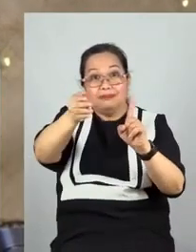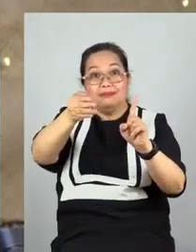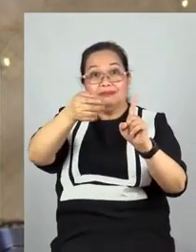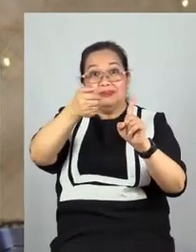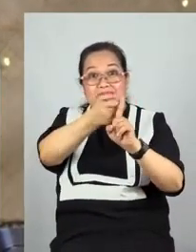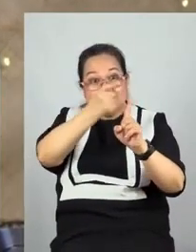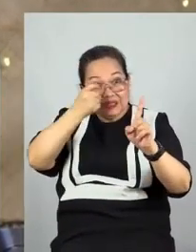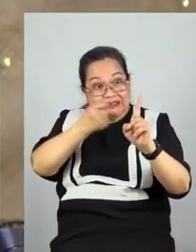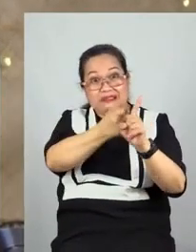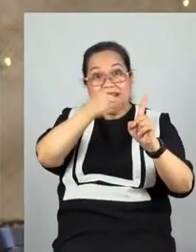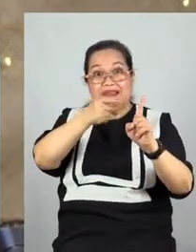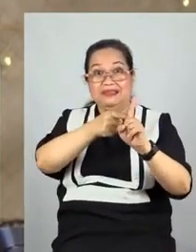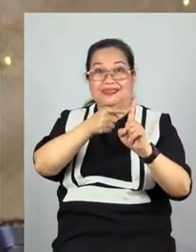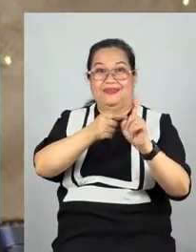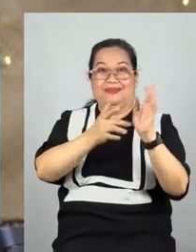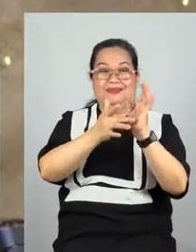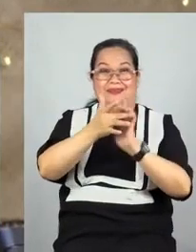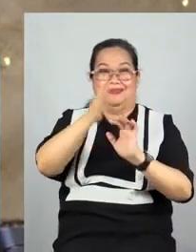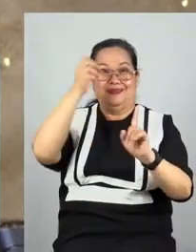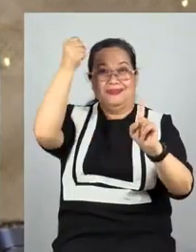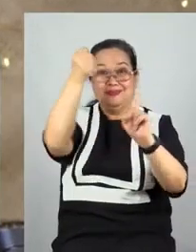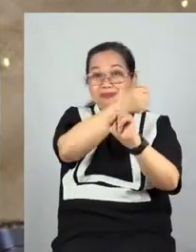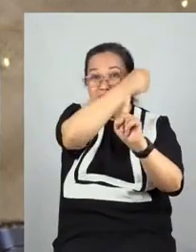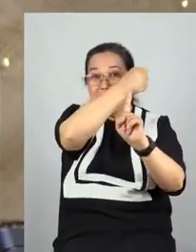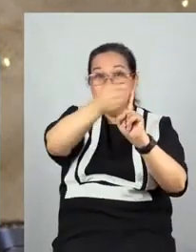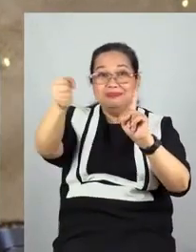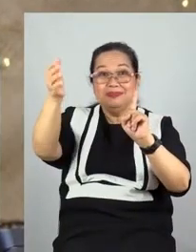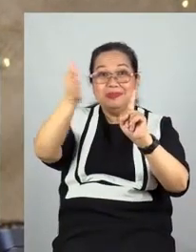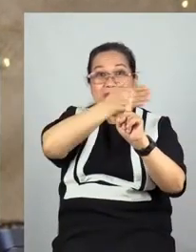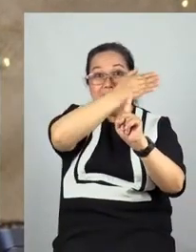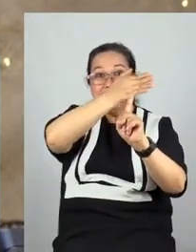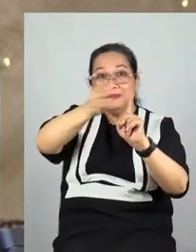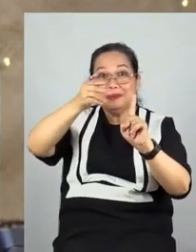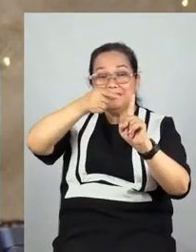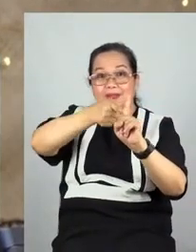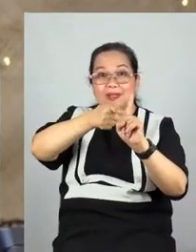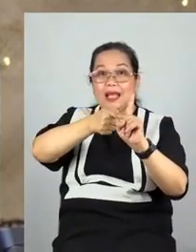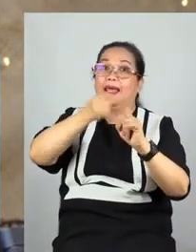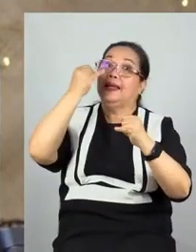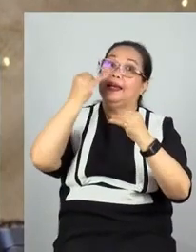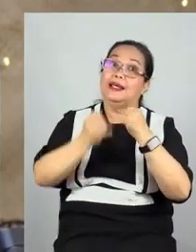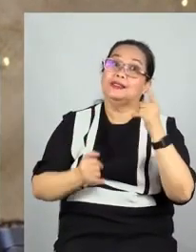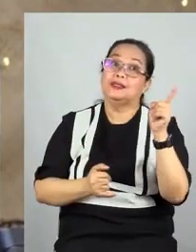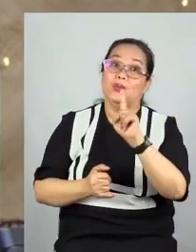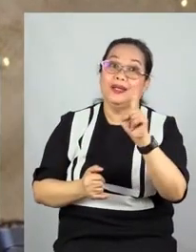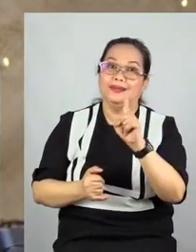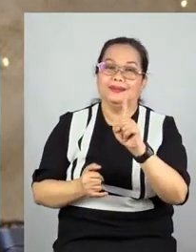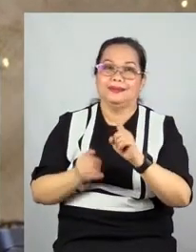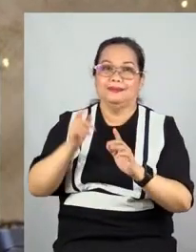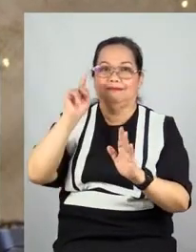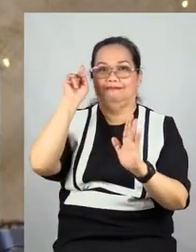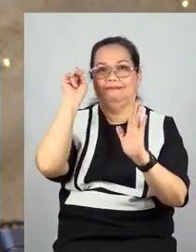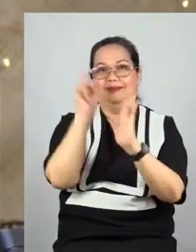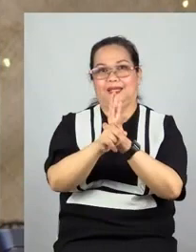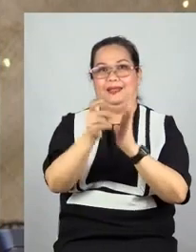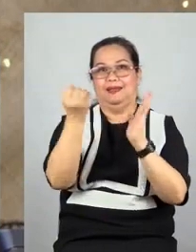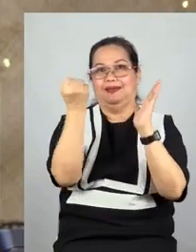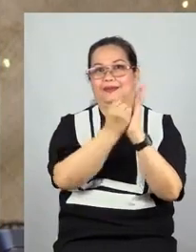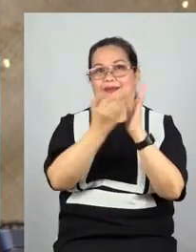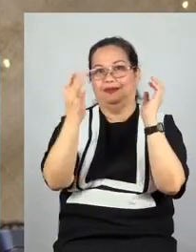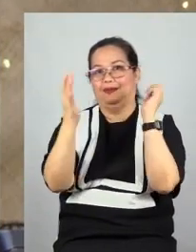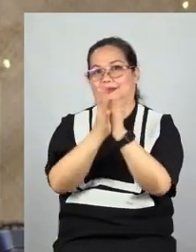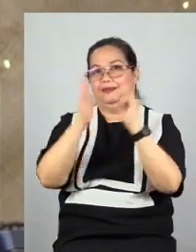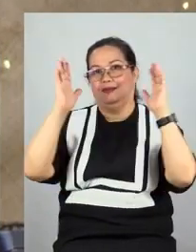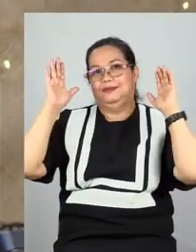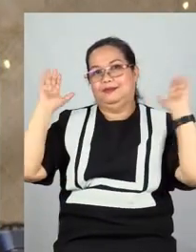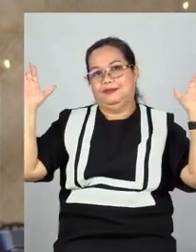hamakin siya, bugbugin siya, at sa huli, patayin siya.